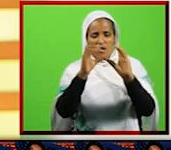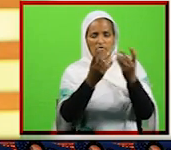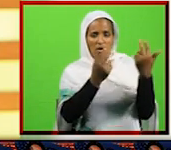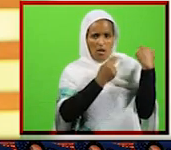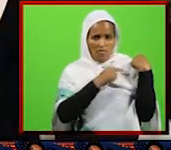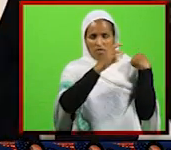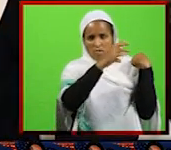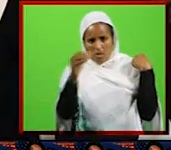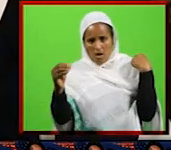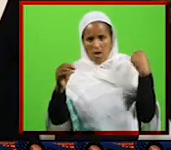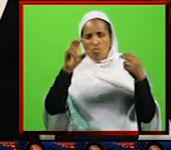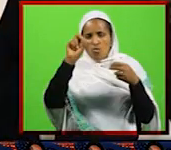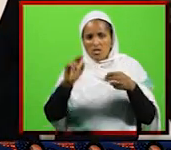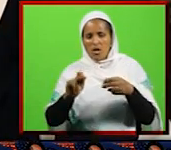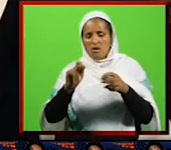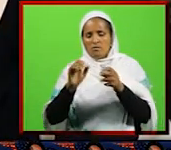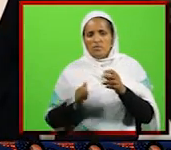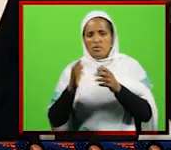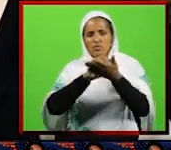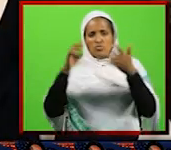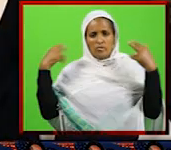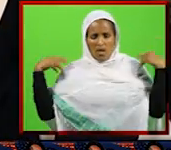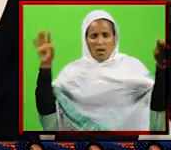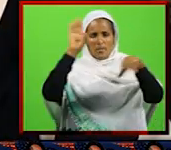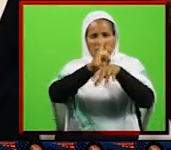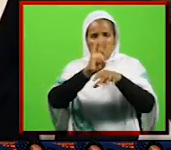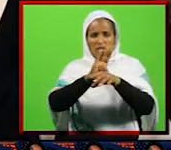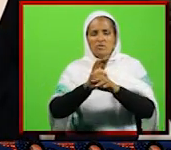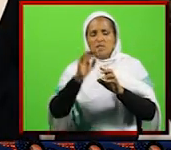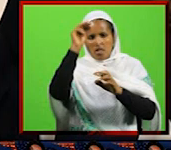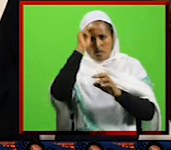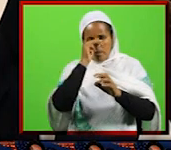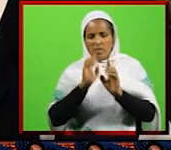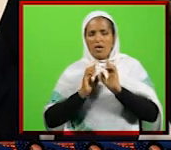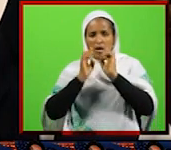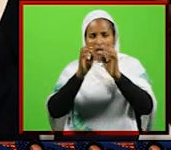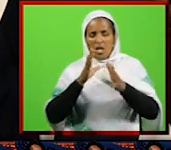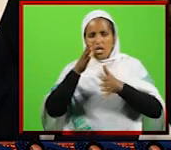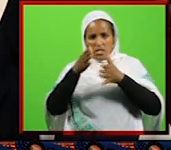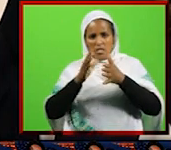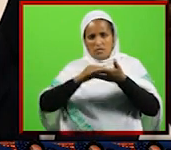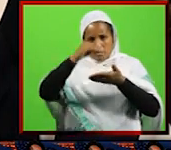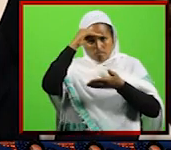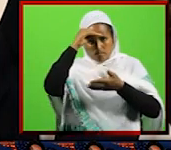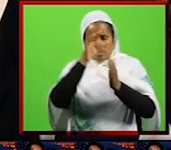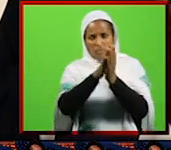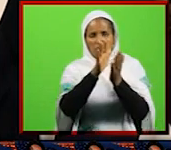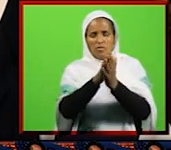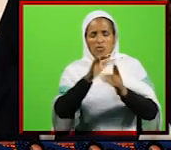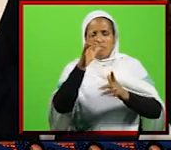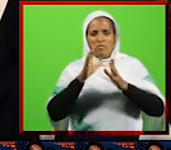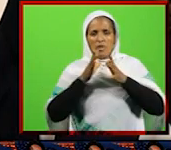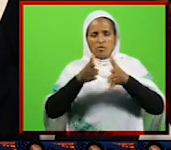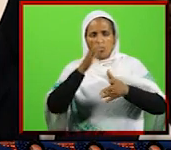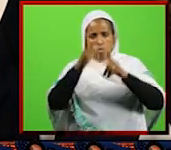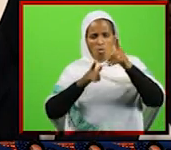ስብከት የስብከተ ወንጌል ክፍል ኃላፊና በወልዲያ ደብረ ምሕረት ቅዱስ ሚካኤል ቤተክርስቲያን የፈለገ ጥበብ የቅኔና የግዕዝ